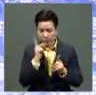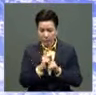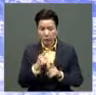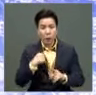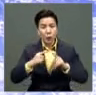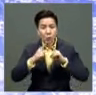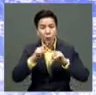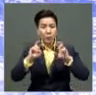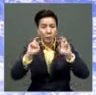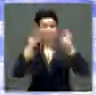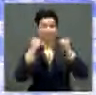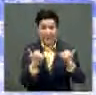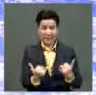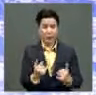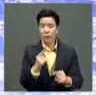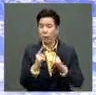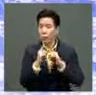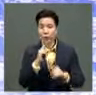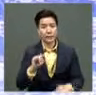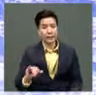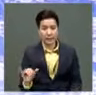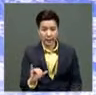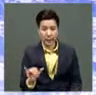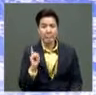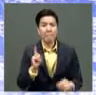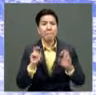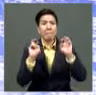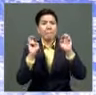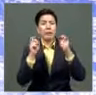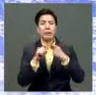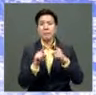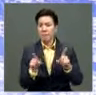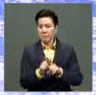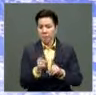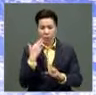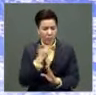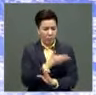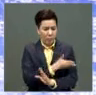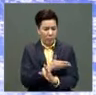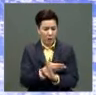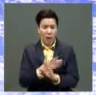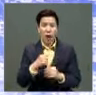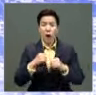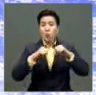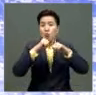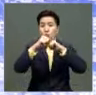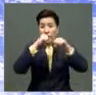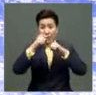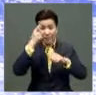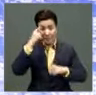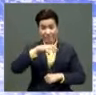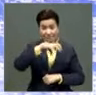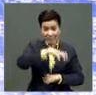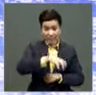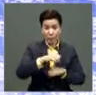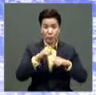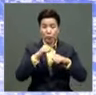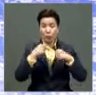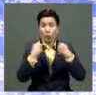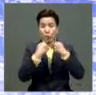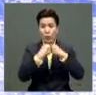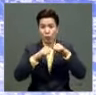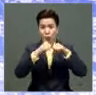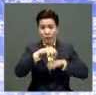คุยถึงประเด็นนี้นะครับเพราะว่ามันก็เป็นประเด็นที่เกิดขึ้นที่ผ่านมาไม่ว่าจะเป็นสนามมวยไม่ว่าจะเป็นเรื่อง